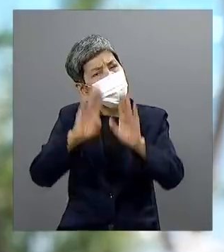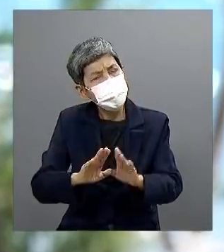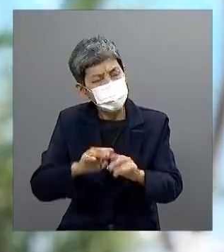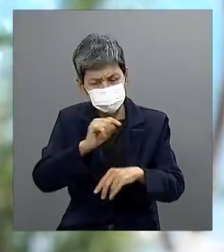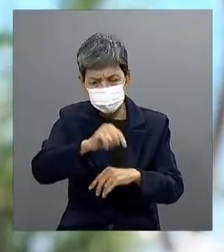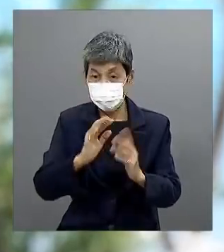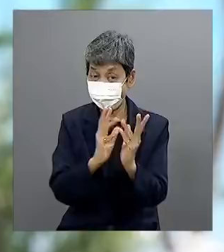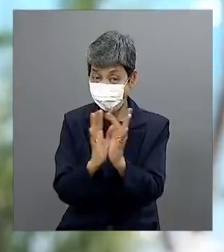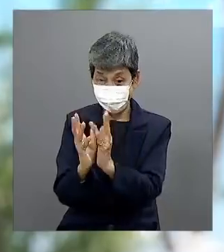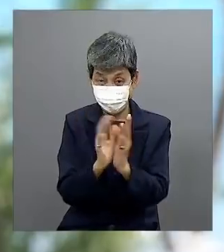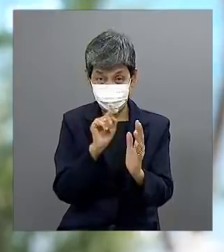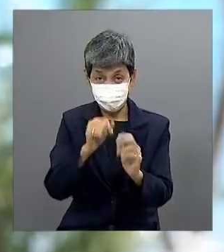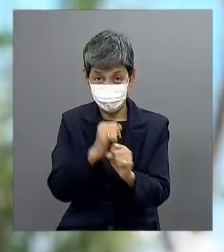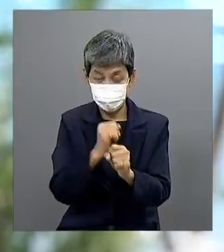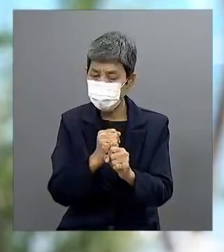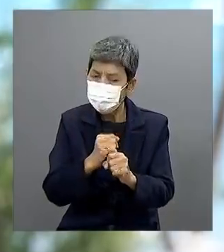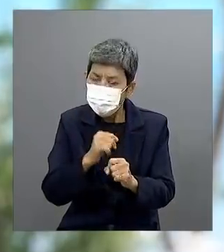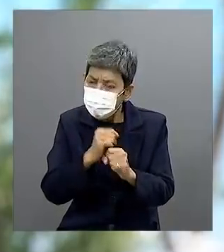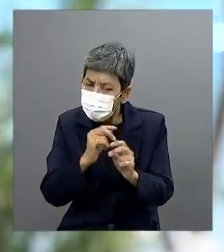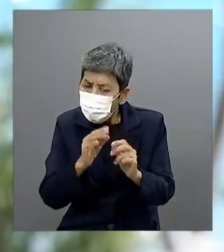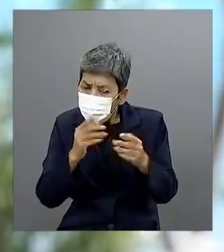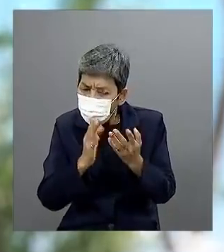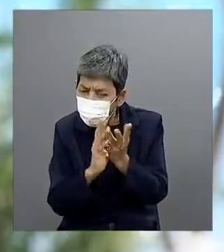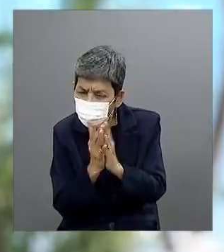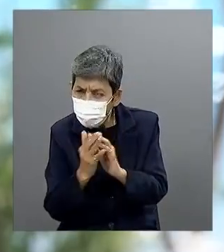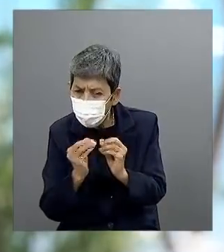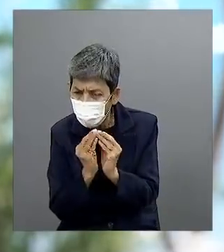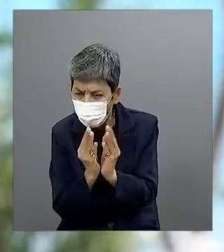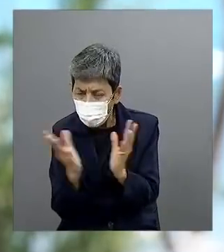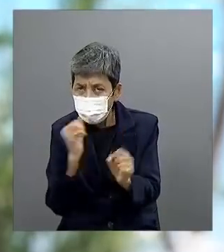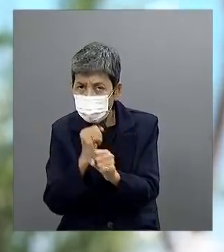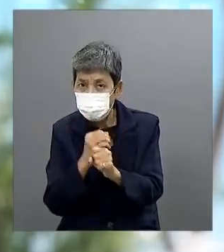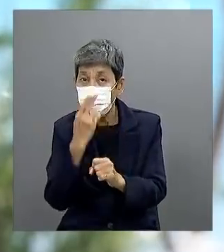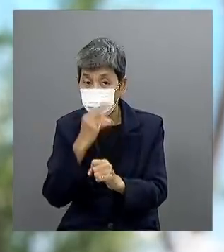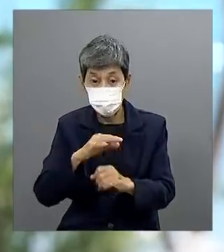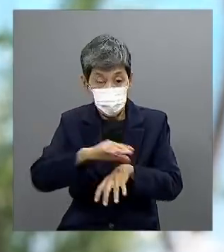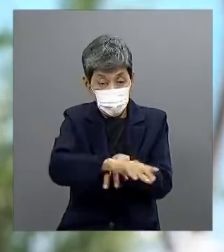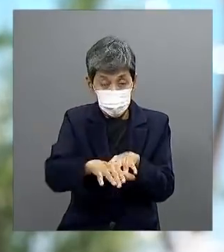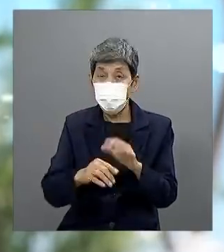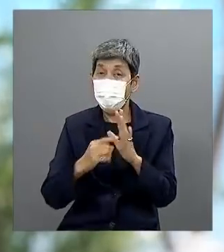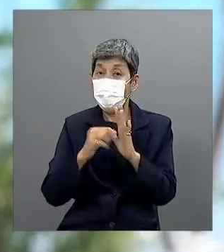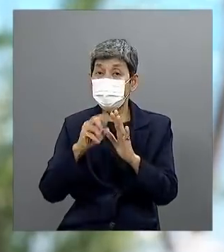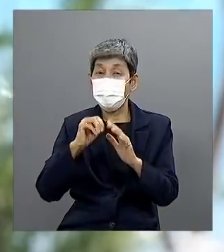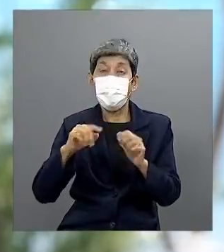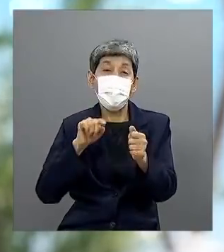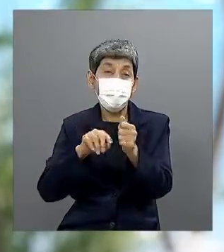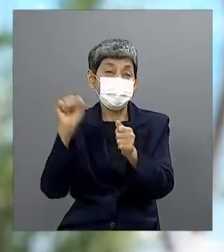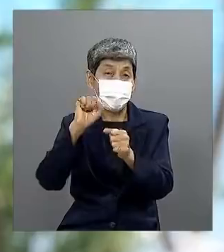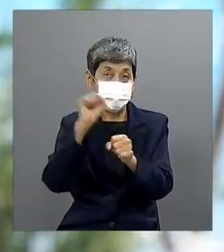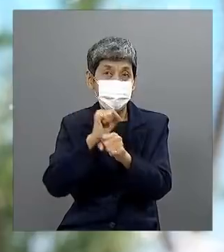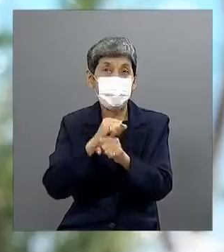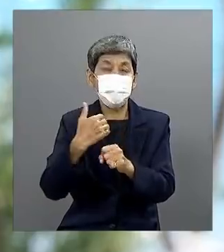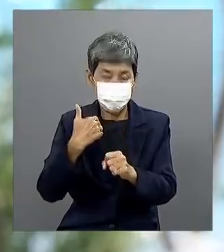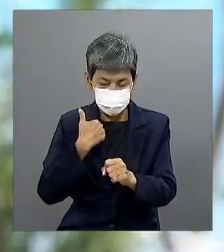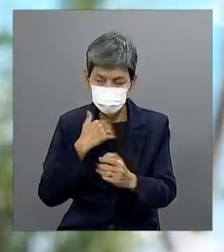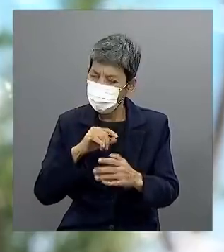ราเนี่ยปล่อยเซลล์สืบพันธุ์กันเมื่อไหร่อย่างกรณีของแสมสารนะครับอ่าวสัตหีบเนี่ยมันจะเริ่มปล่อยเซลล์สืบพันธุ์ในช่วงตั้งแต่ประมาณปล